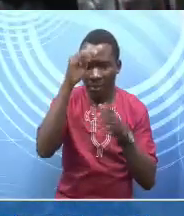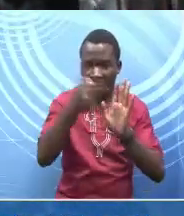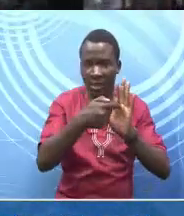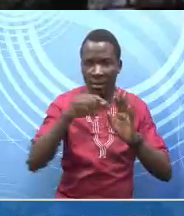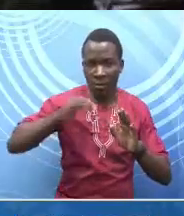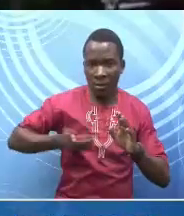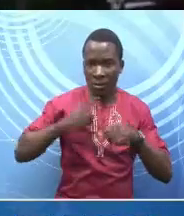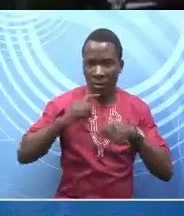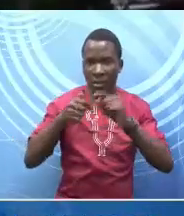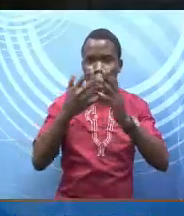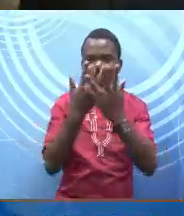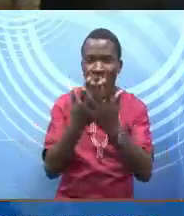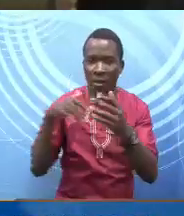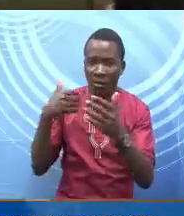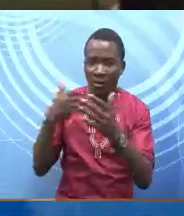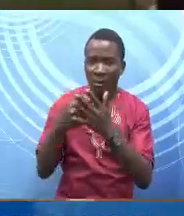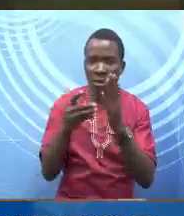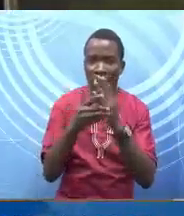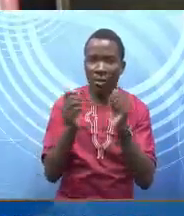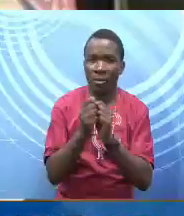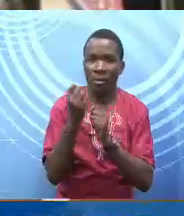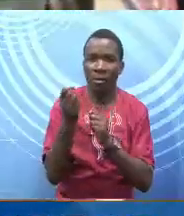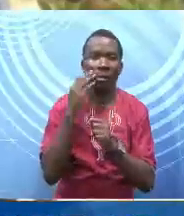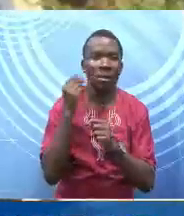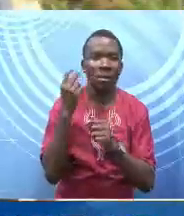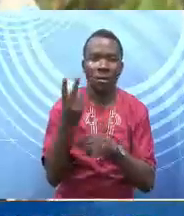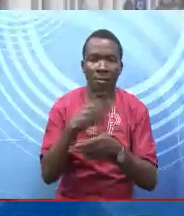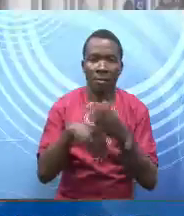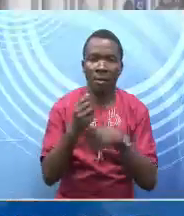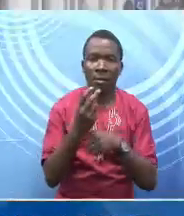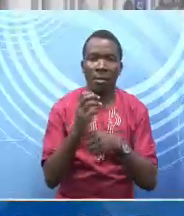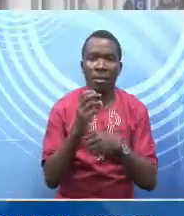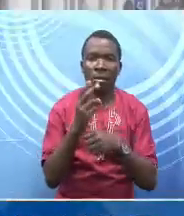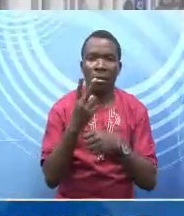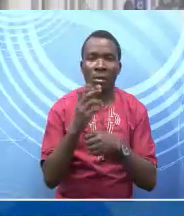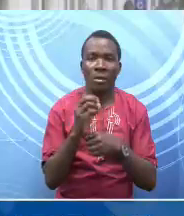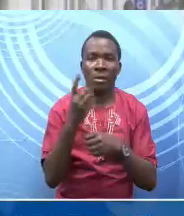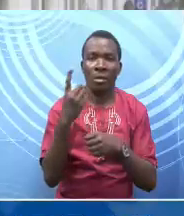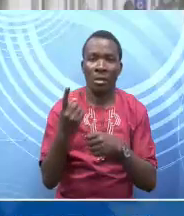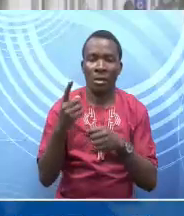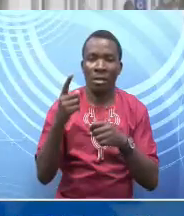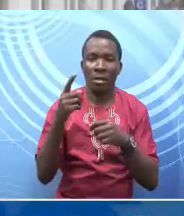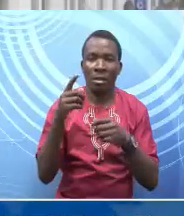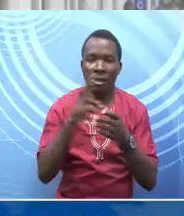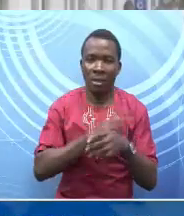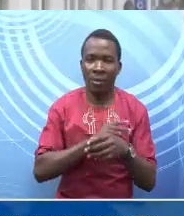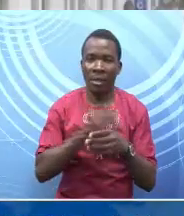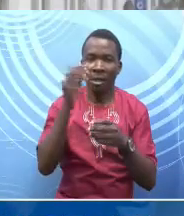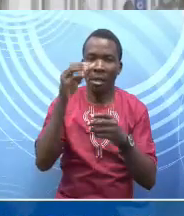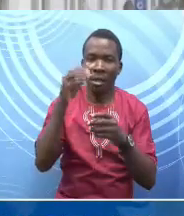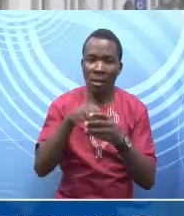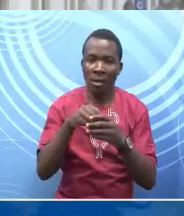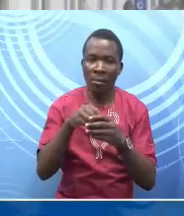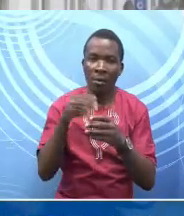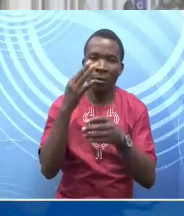hagomba gukomeza gufungwa kugeza ku itariki ya 15 z'uku kwezi kwa kabiri. Ibirego haregwa harimo kurenga ku mategeko